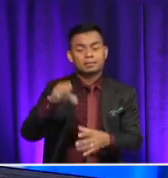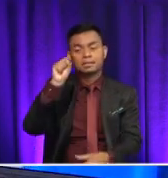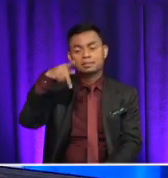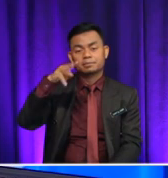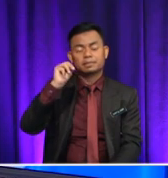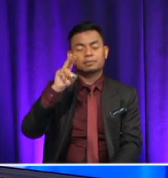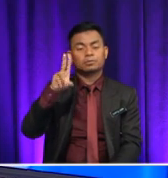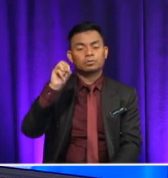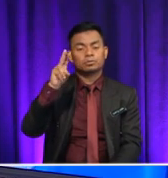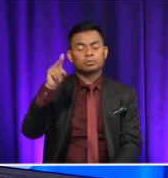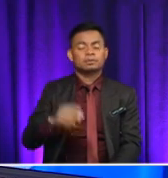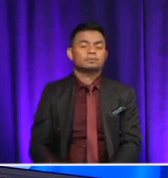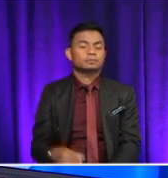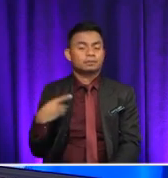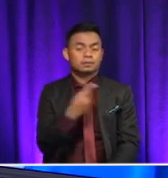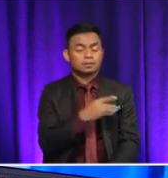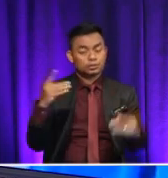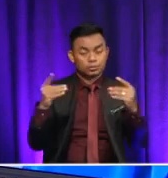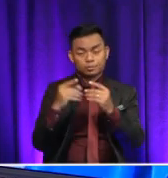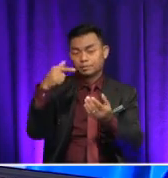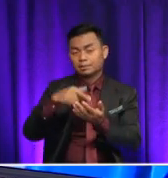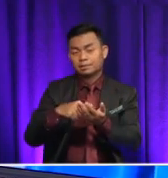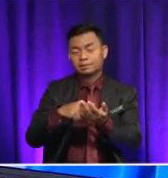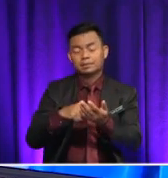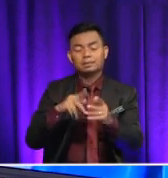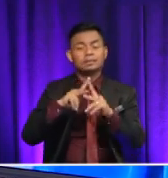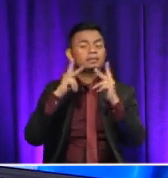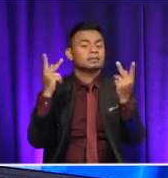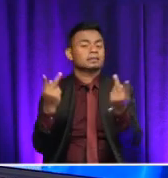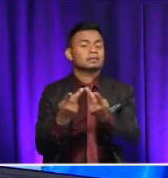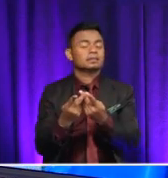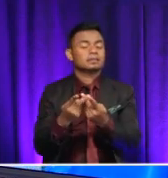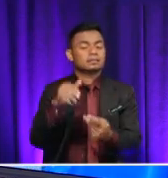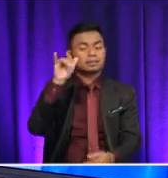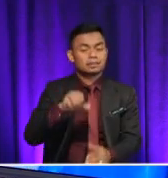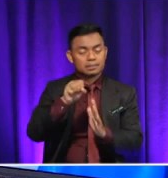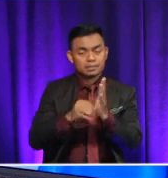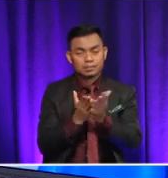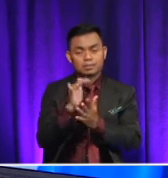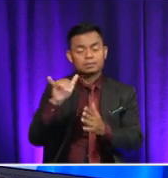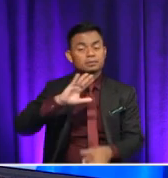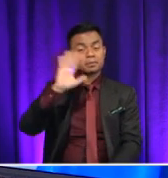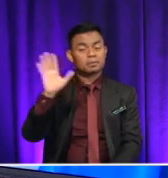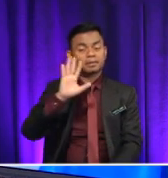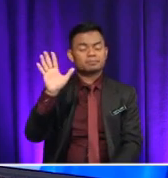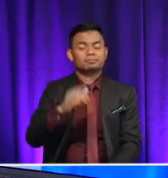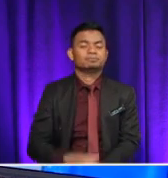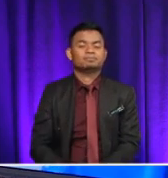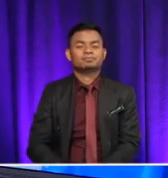pada hari ini dan kita akan berjumpa lagi di kelas ataupun di episode yang situsnya Bye semua